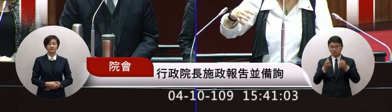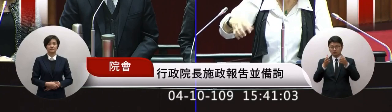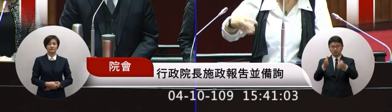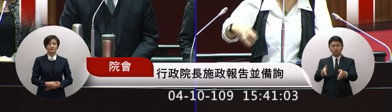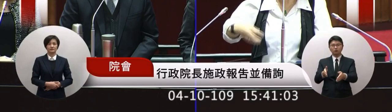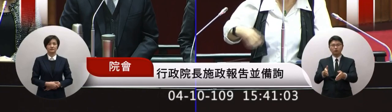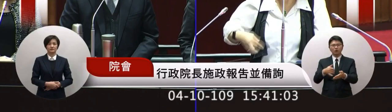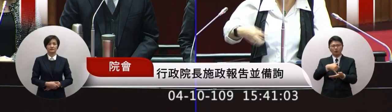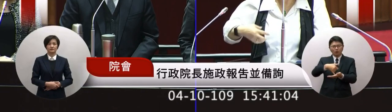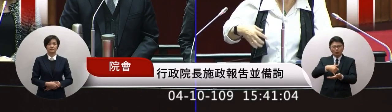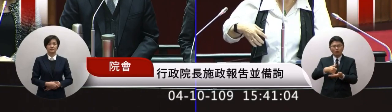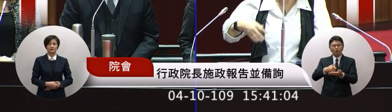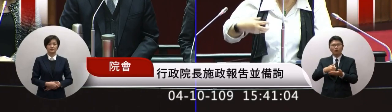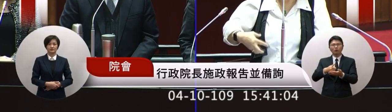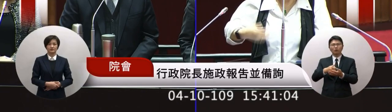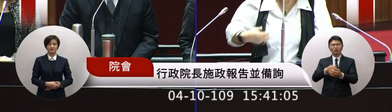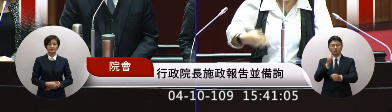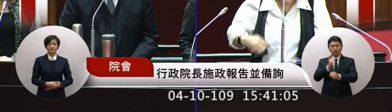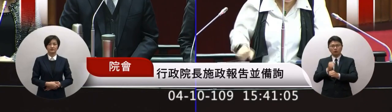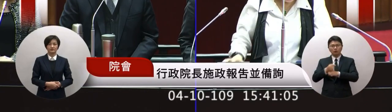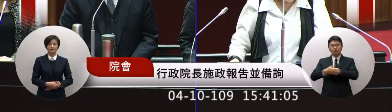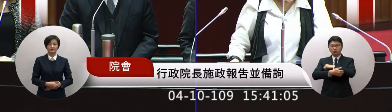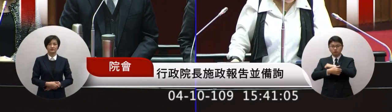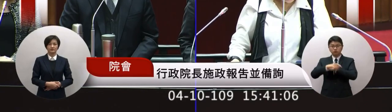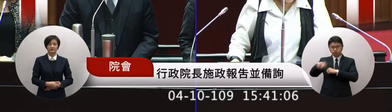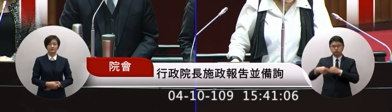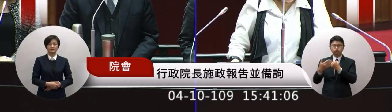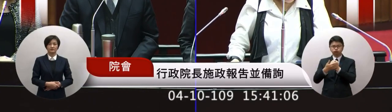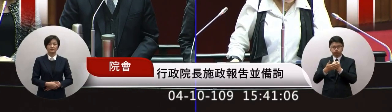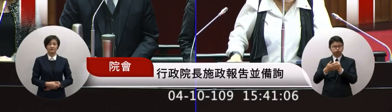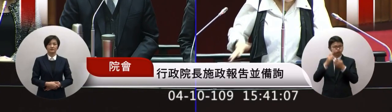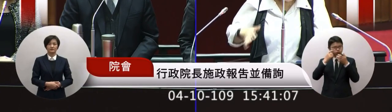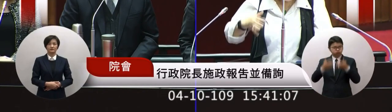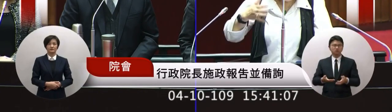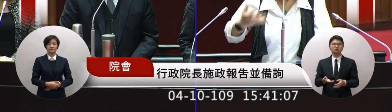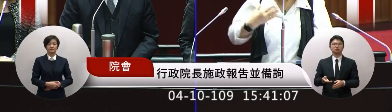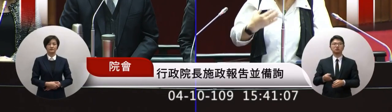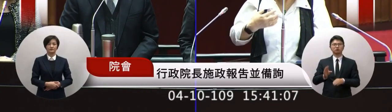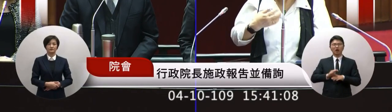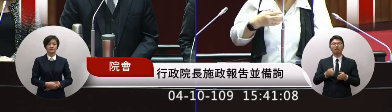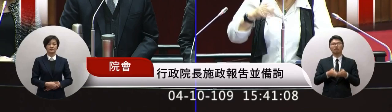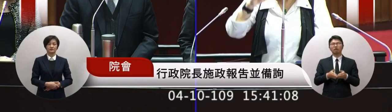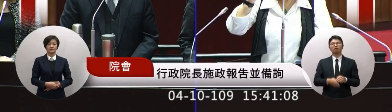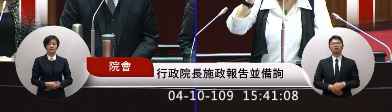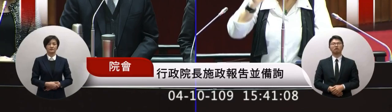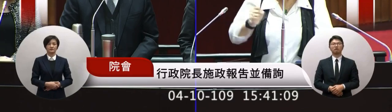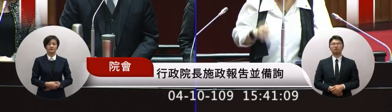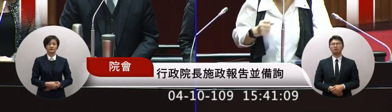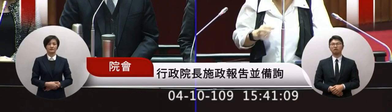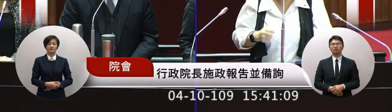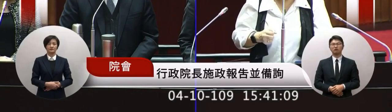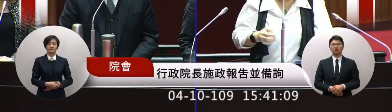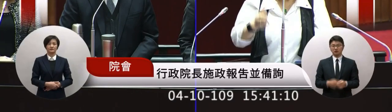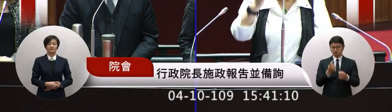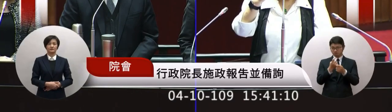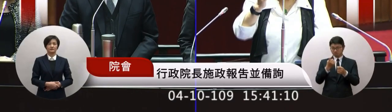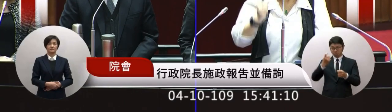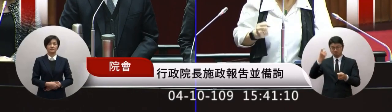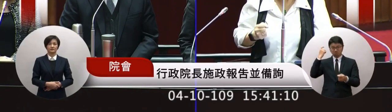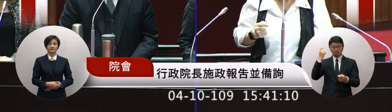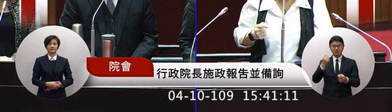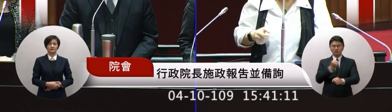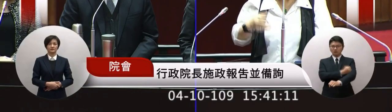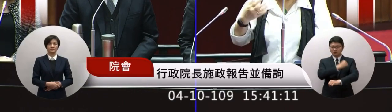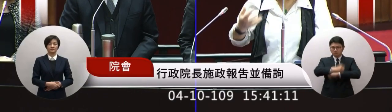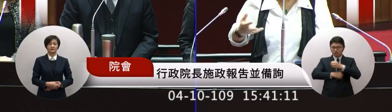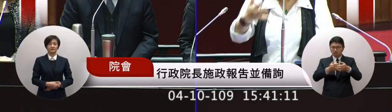对于弱势劳工的保护所以我们其实在10年前劳动